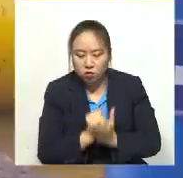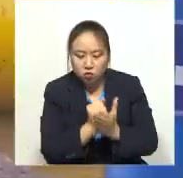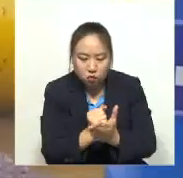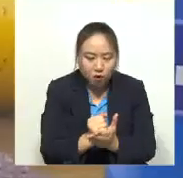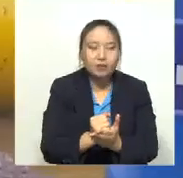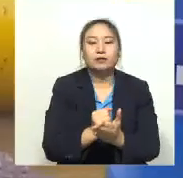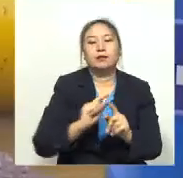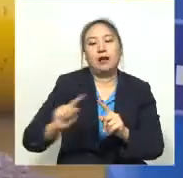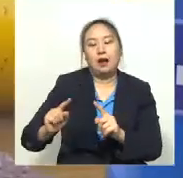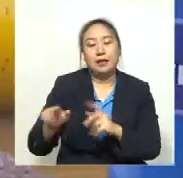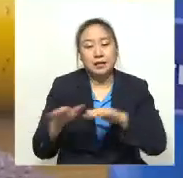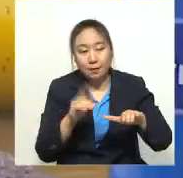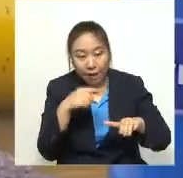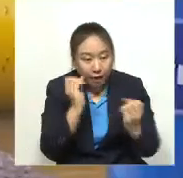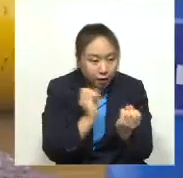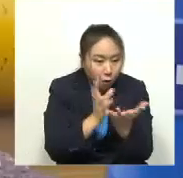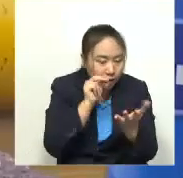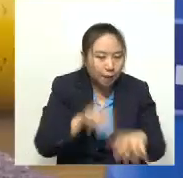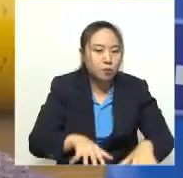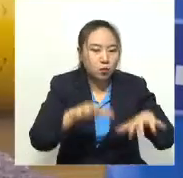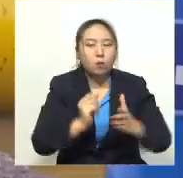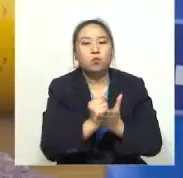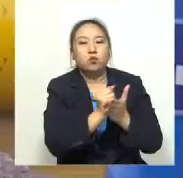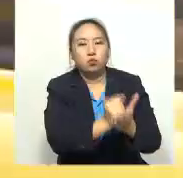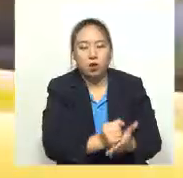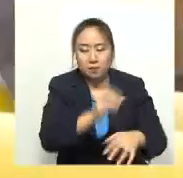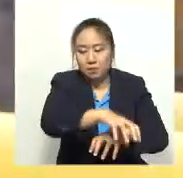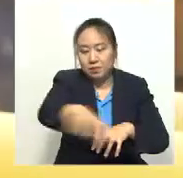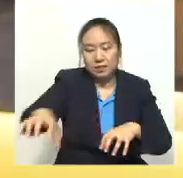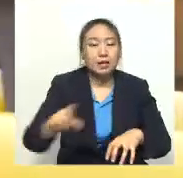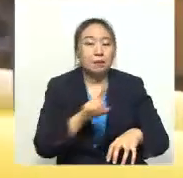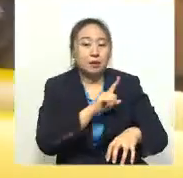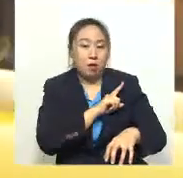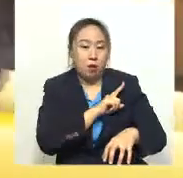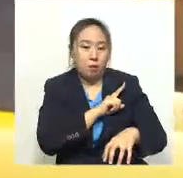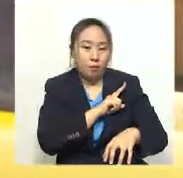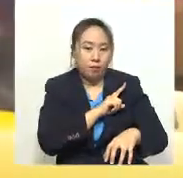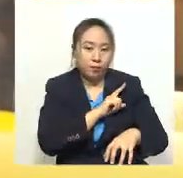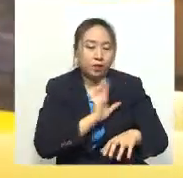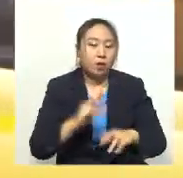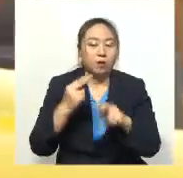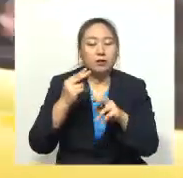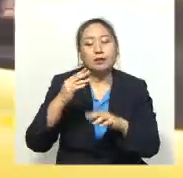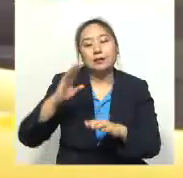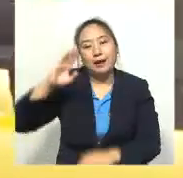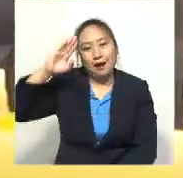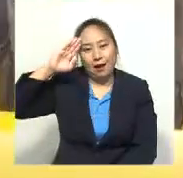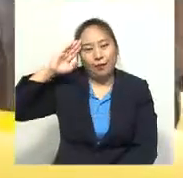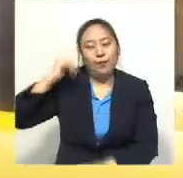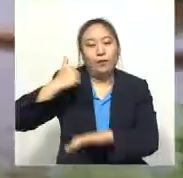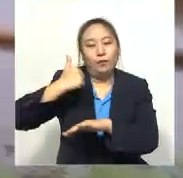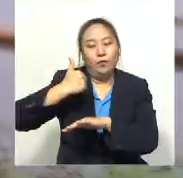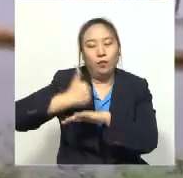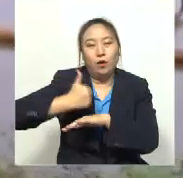ยเพื่อเตรียมช่วยเหลือผู้ประสบภัยพิบัติในพื้นที่ที่รับผิดชอบตามคำสั่งของพันโทเสริมพงษ์วงศ์สิทธิโช